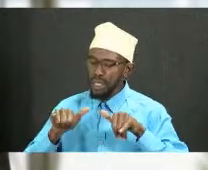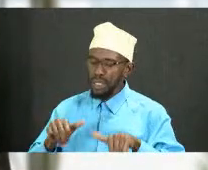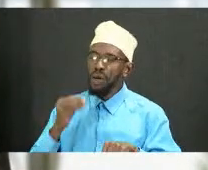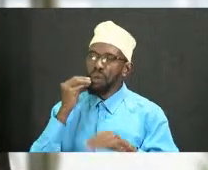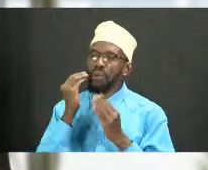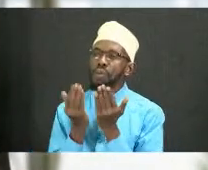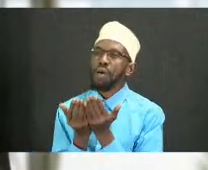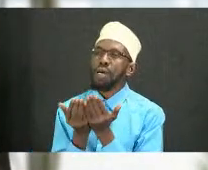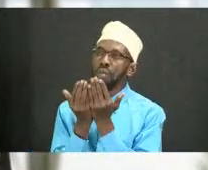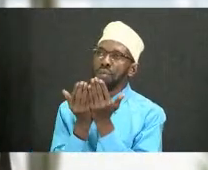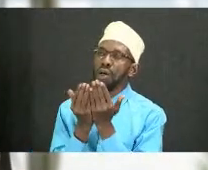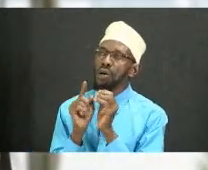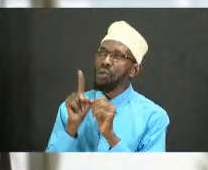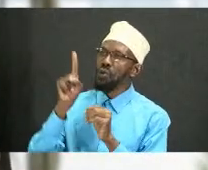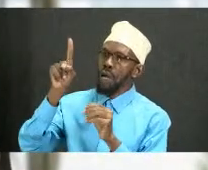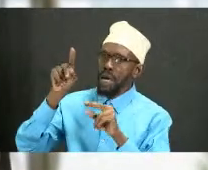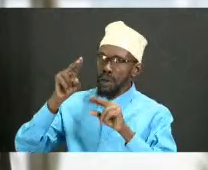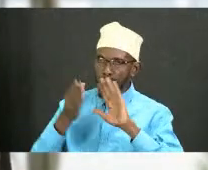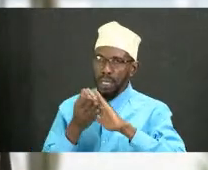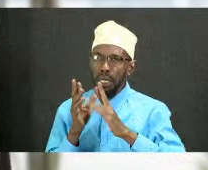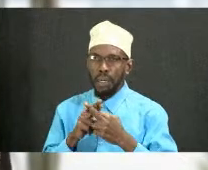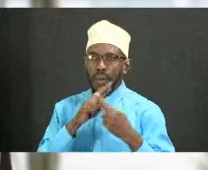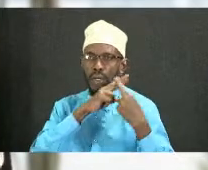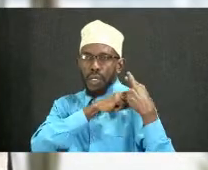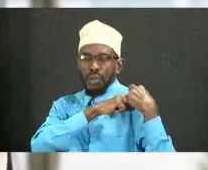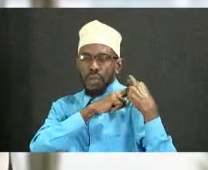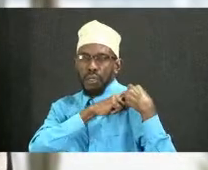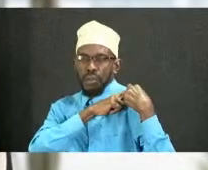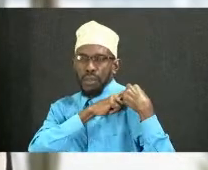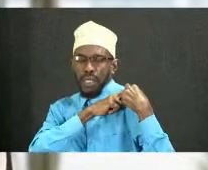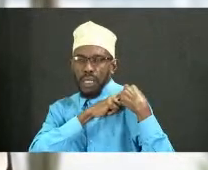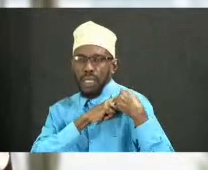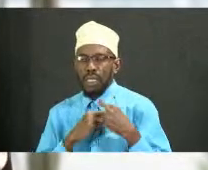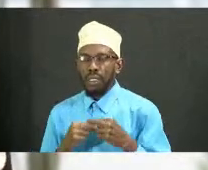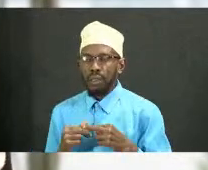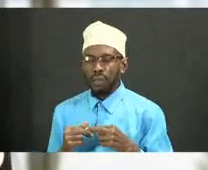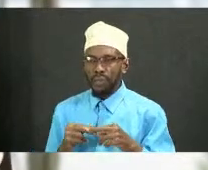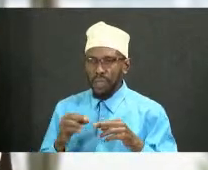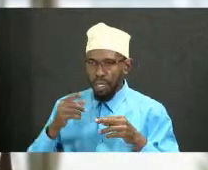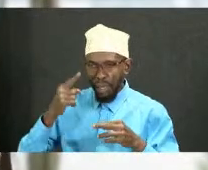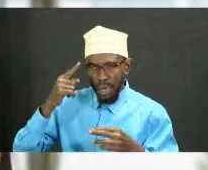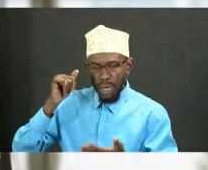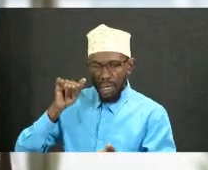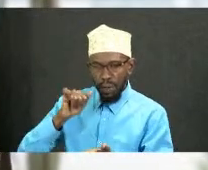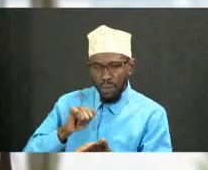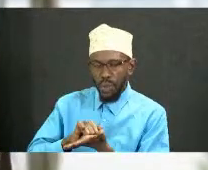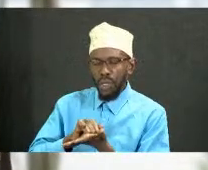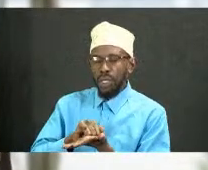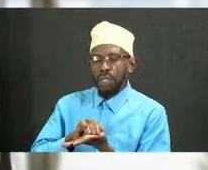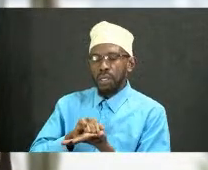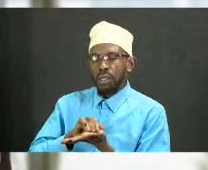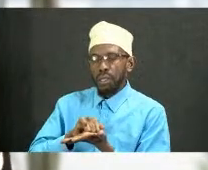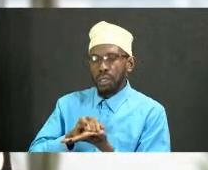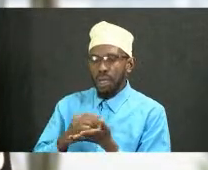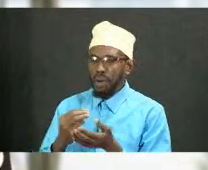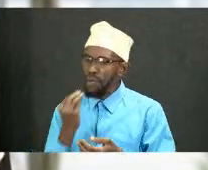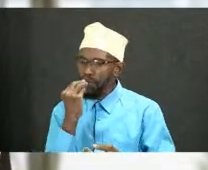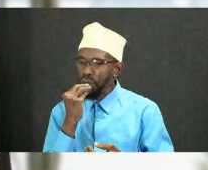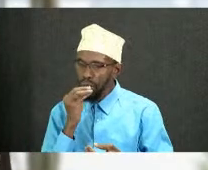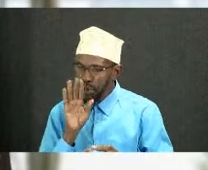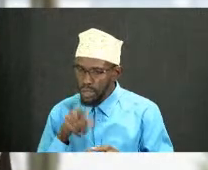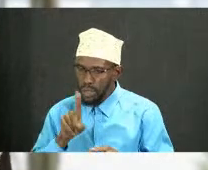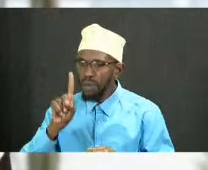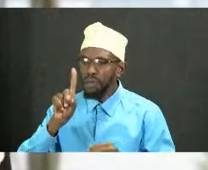mimi namuomba Mwenyezi Mungu, la, awajibike afanye lile ambalo anaweza kulifanya ili aweze ku jilisha ye